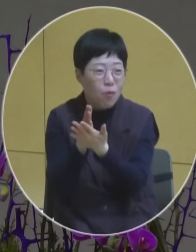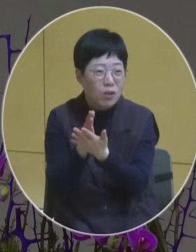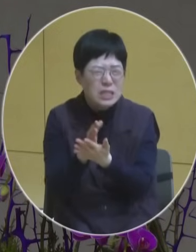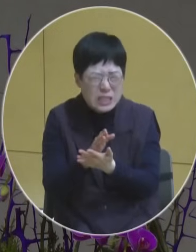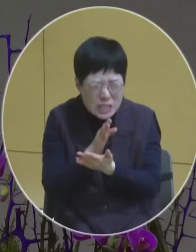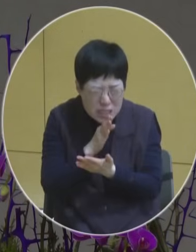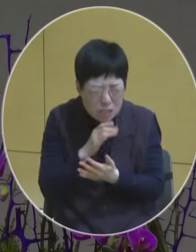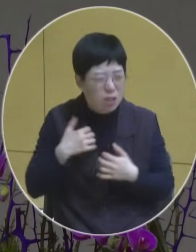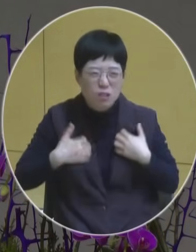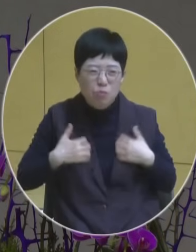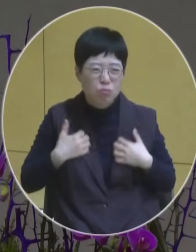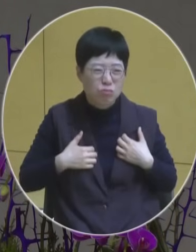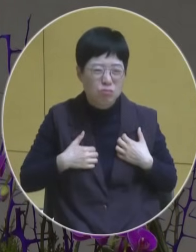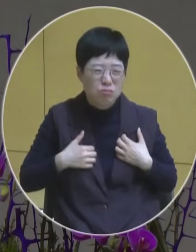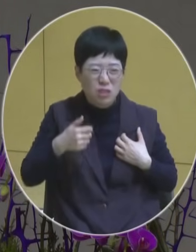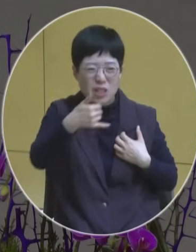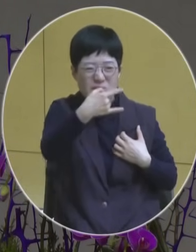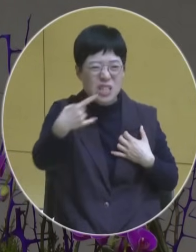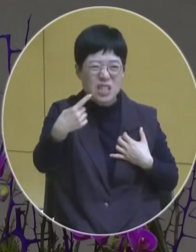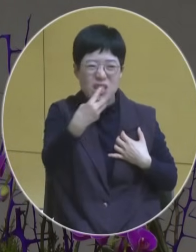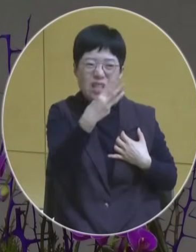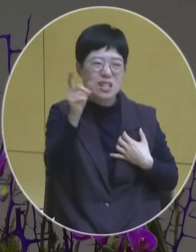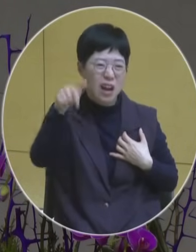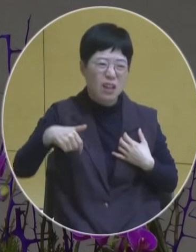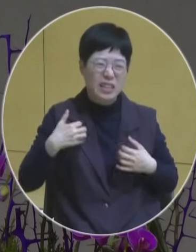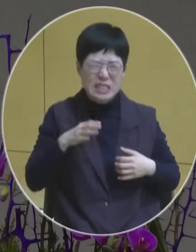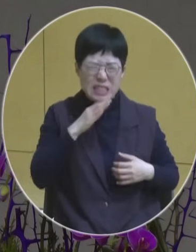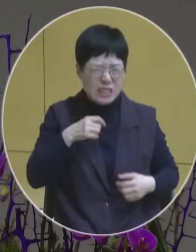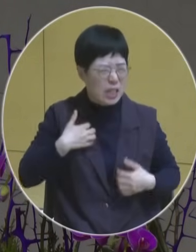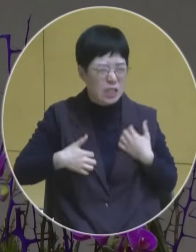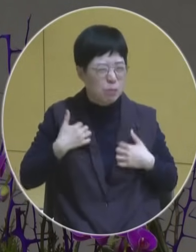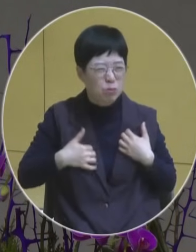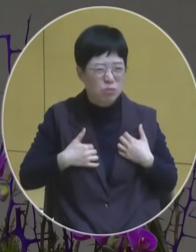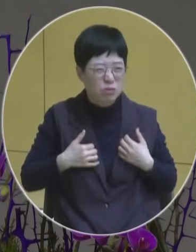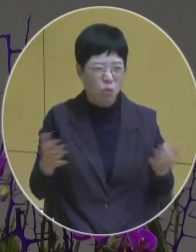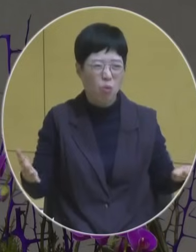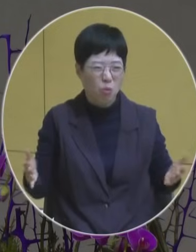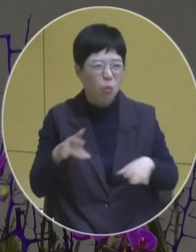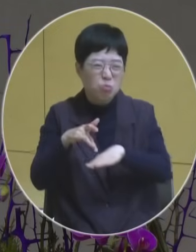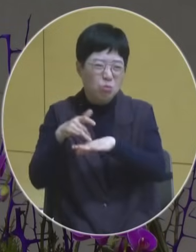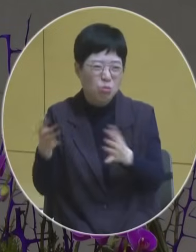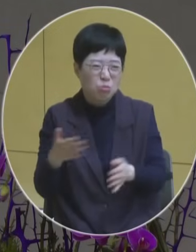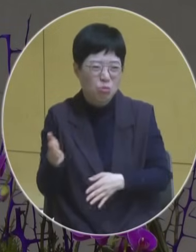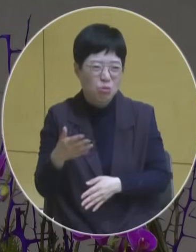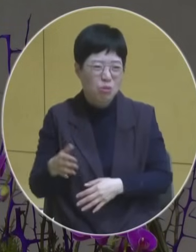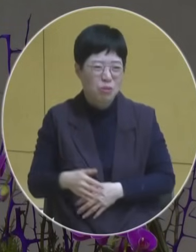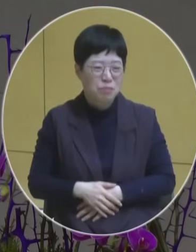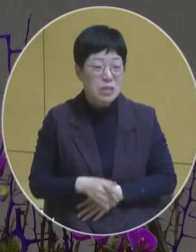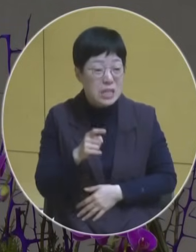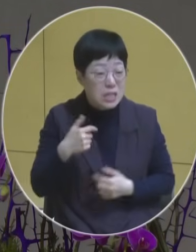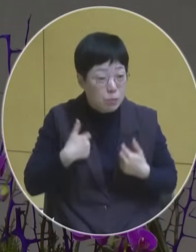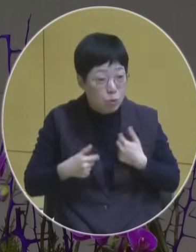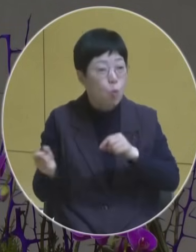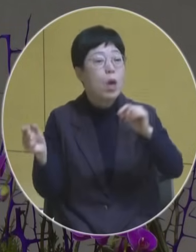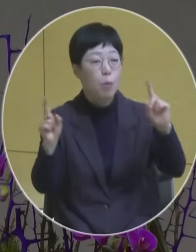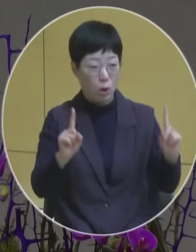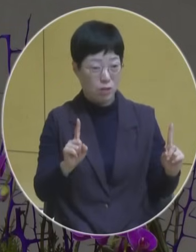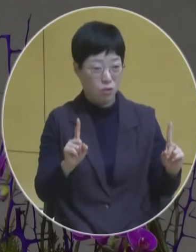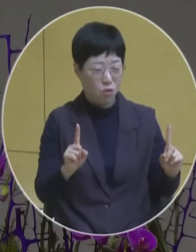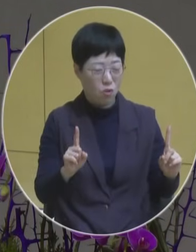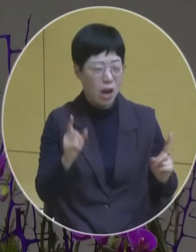우리에겐 희락을 잃어버렸어요. 진정한 기쁨이라는 것을 우리는 잃어버리고 살아요. 이 기쁨을 회복하는